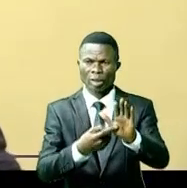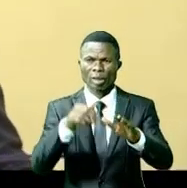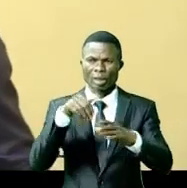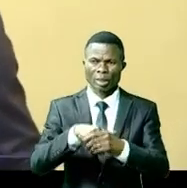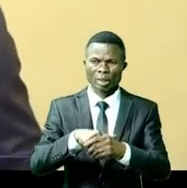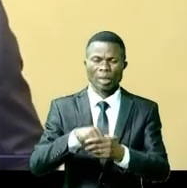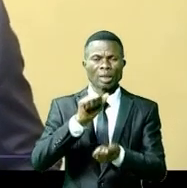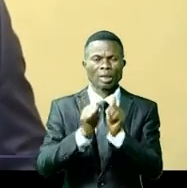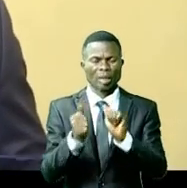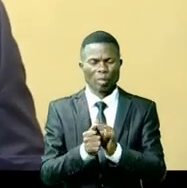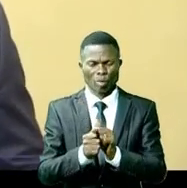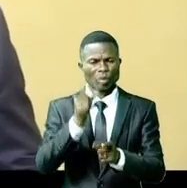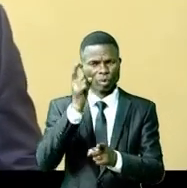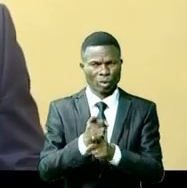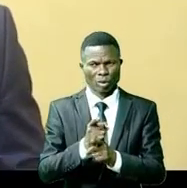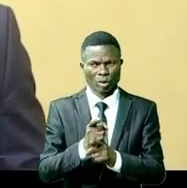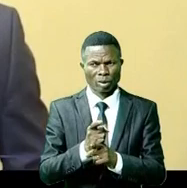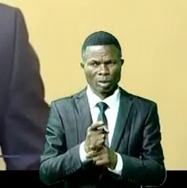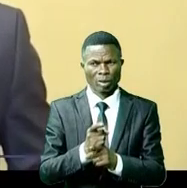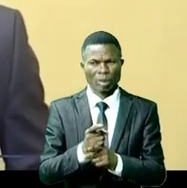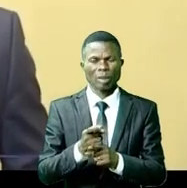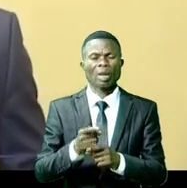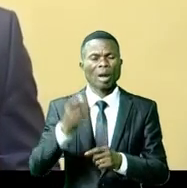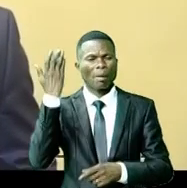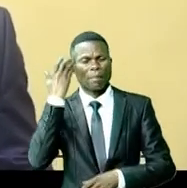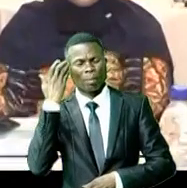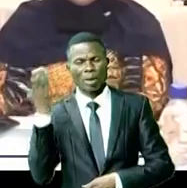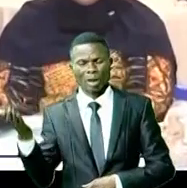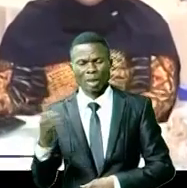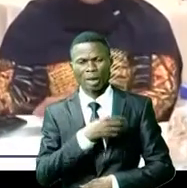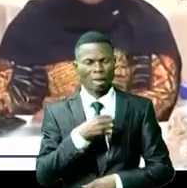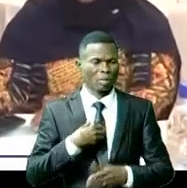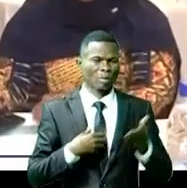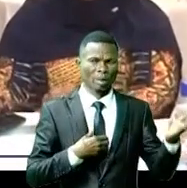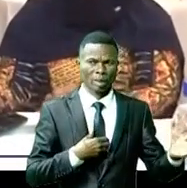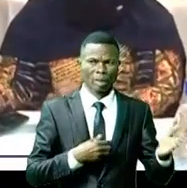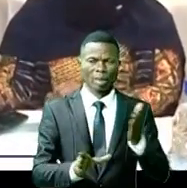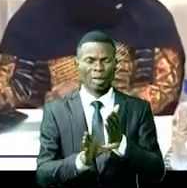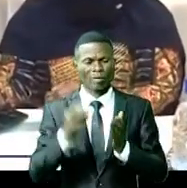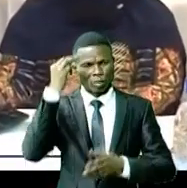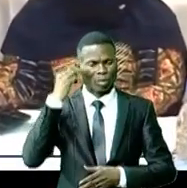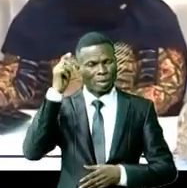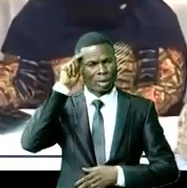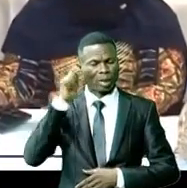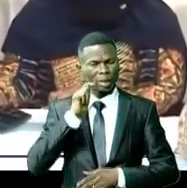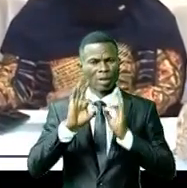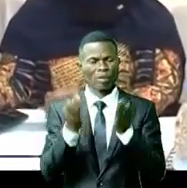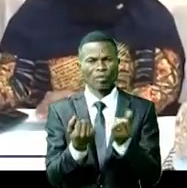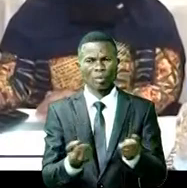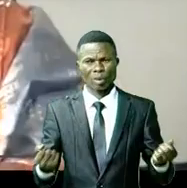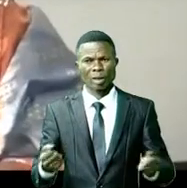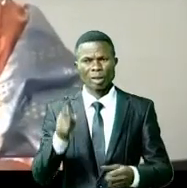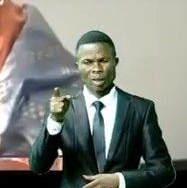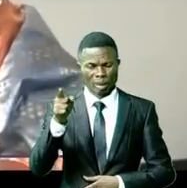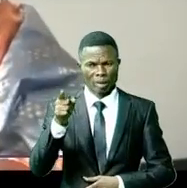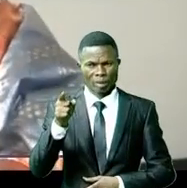écarts significatifs entre les hommes et les femmes. Pour sa part, la ministre provinciale du genre, famille et enfants, Leopoldine Salilan